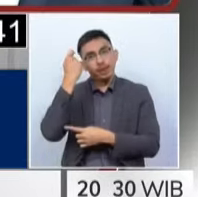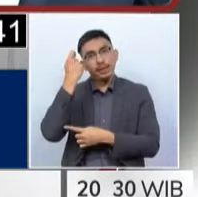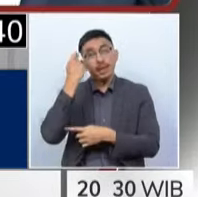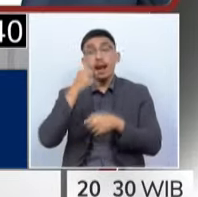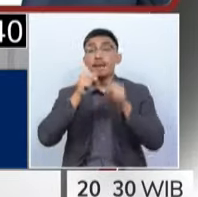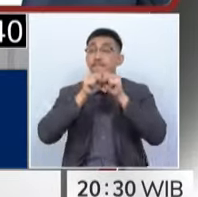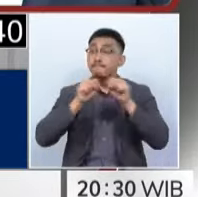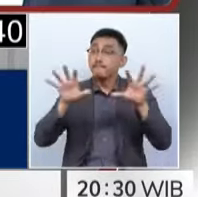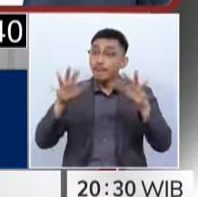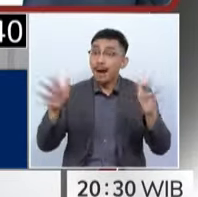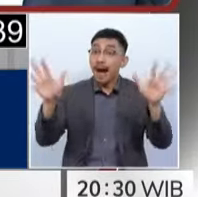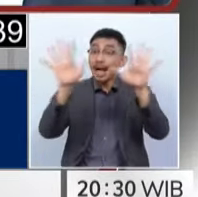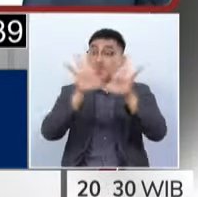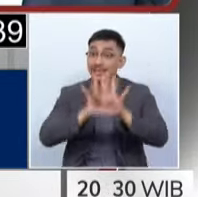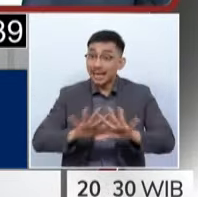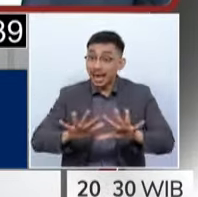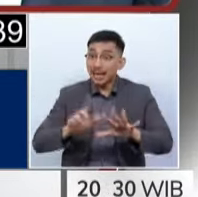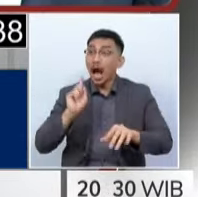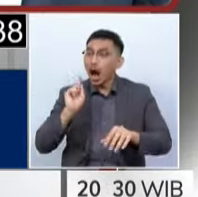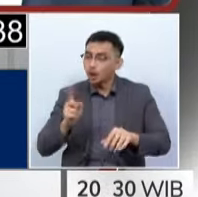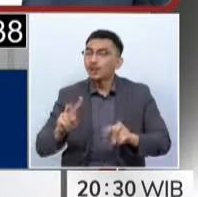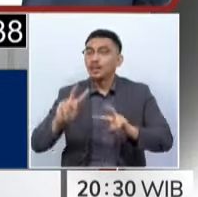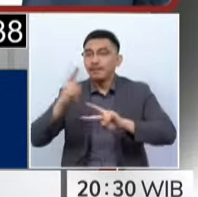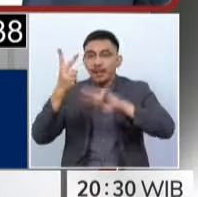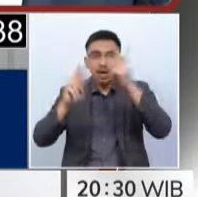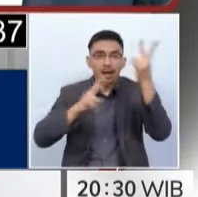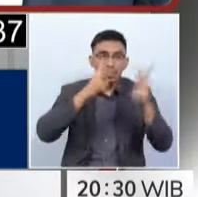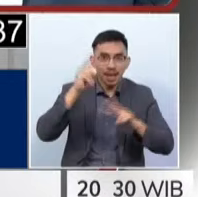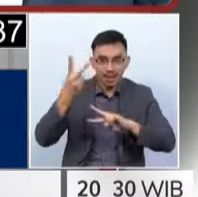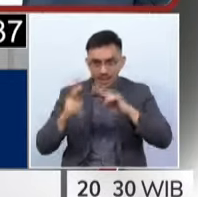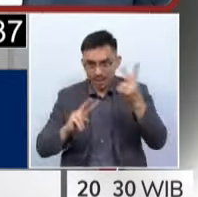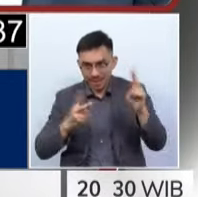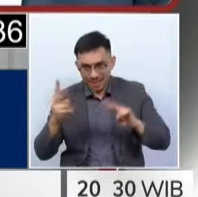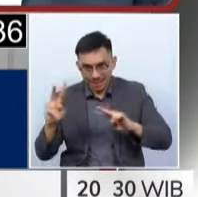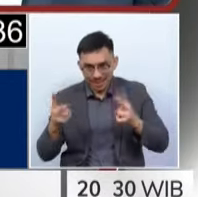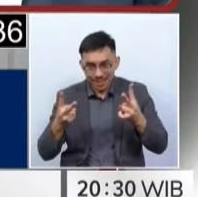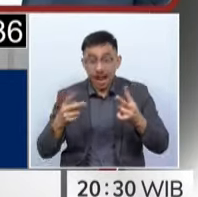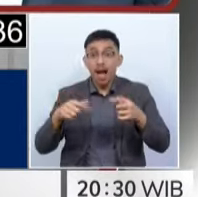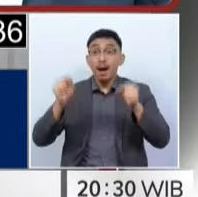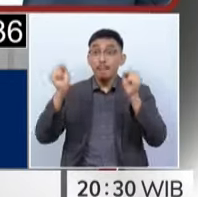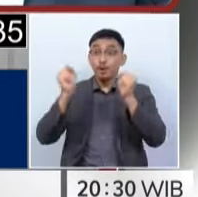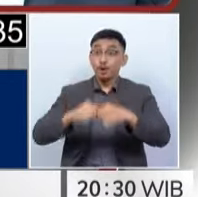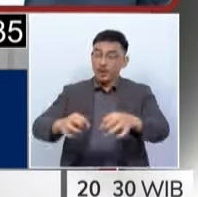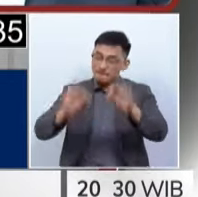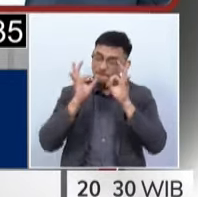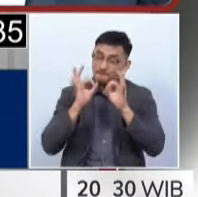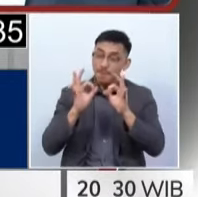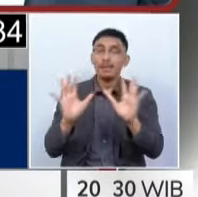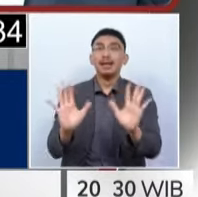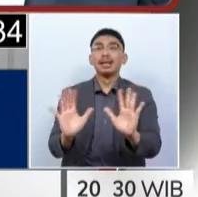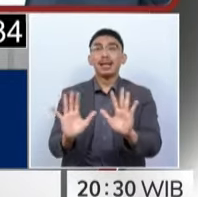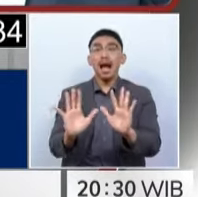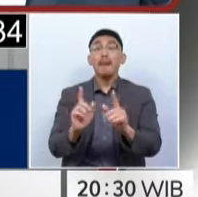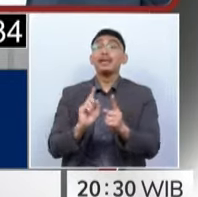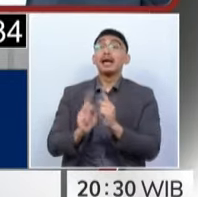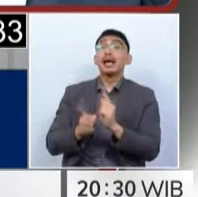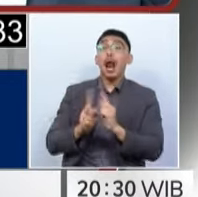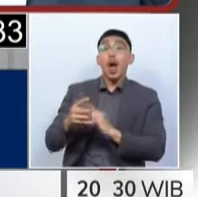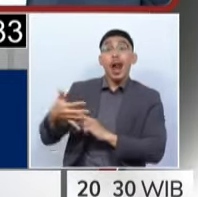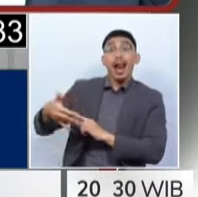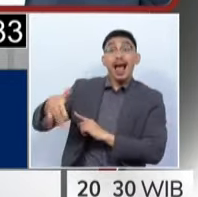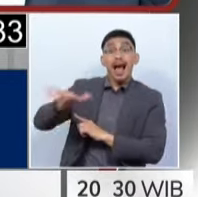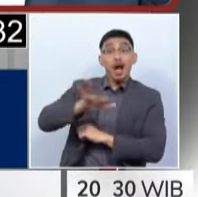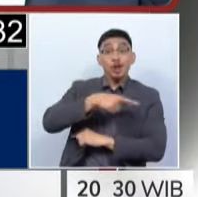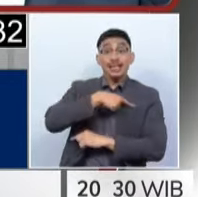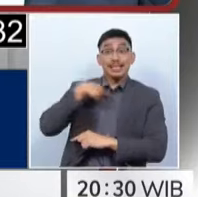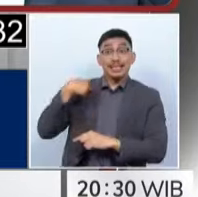ASEAN agar kemudian pengambilan keputusannya tidak bulat sehingga kalau kita berbicara Laut Cina Selatan kemudian menggerakkan